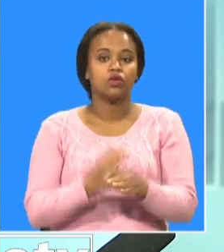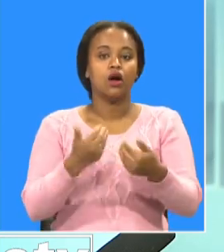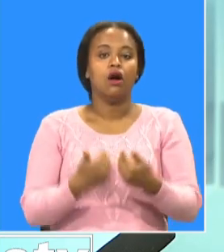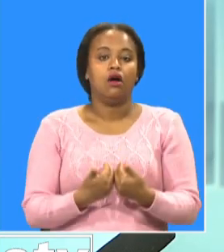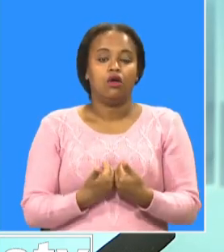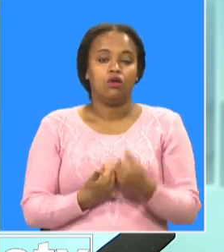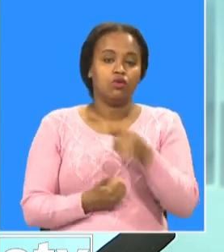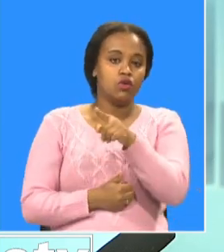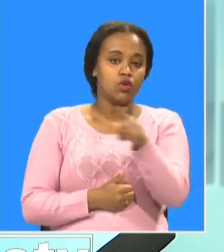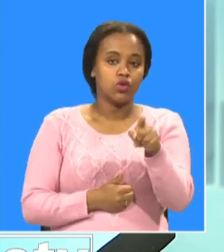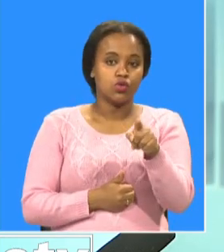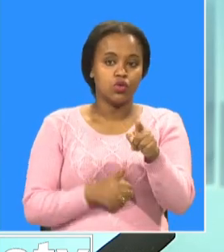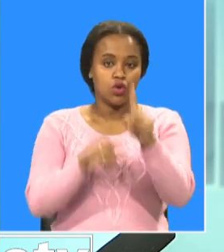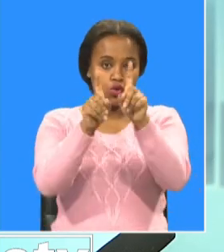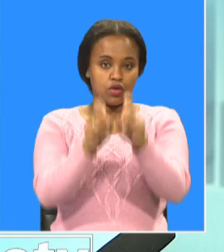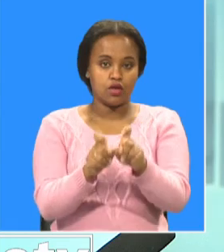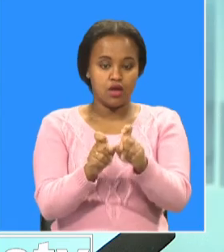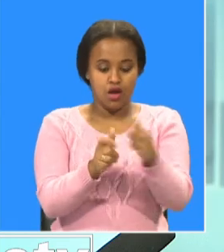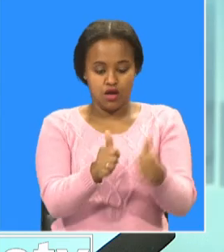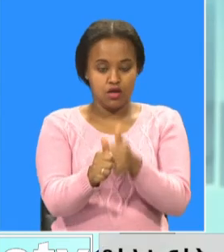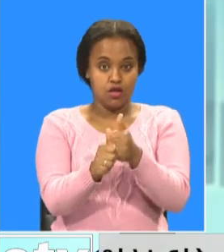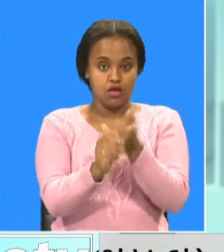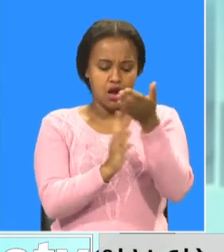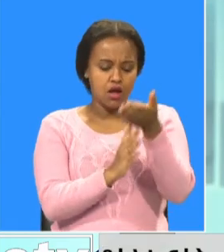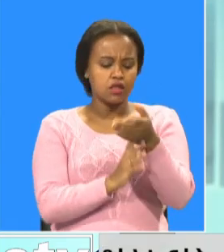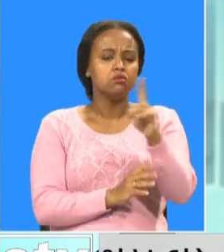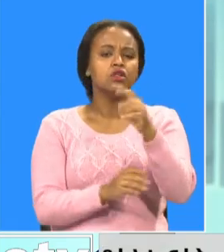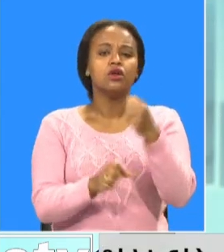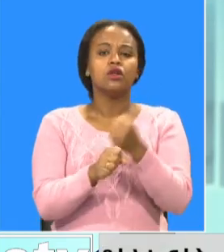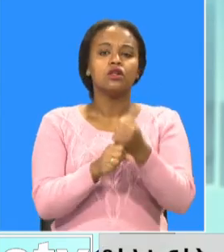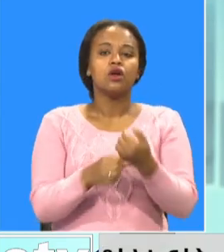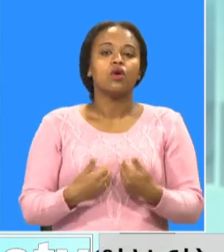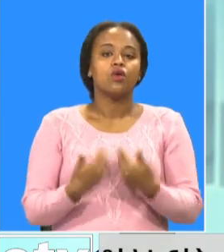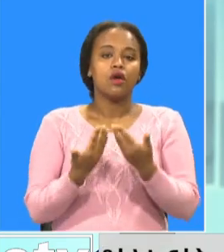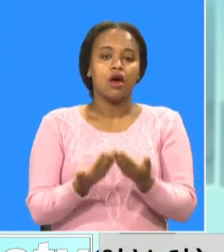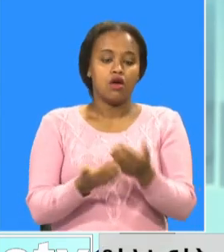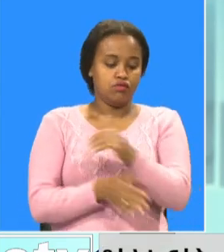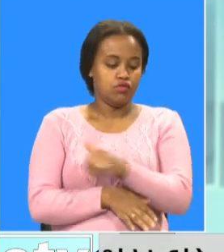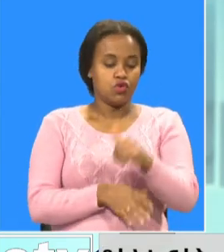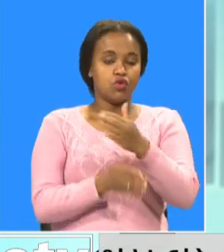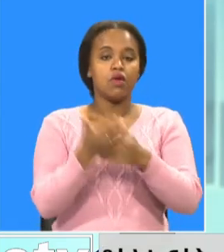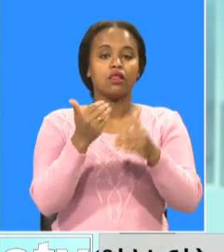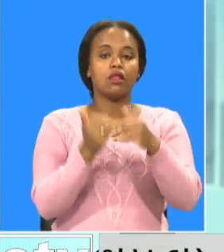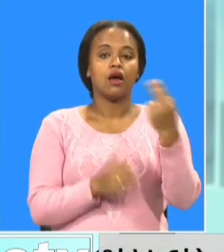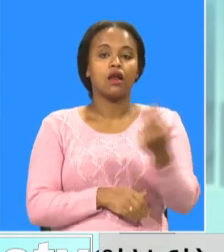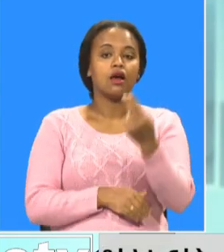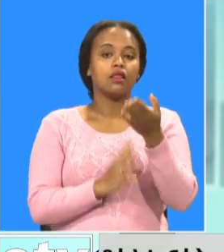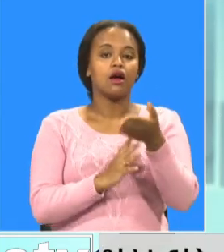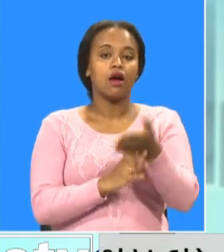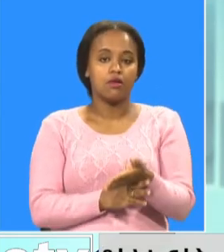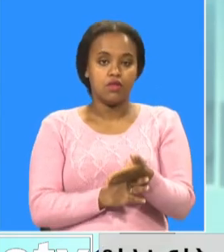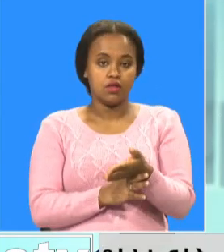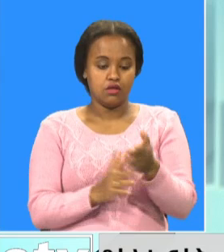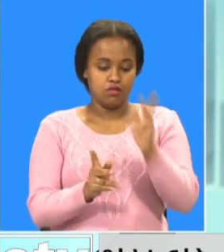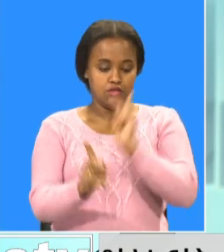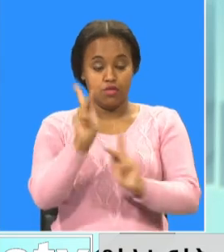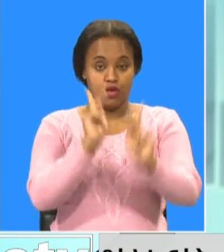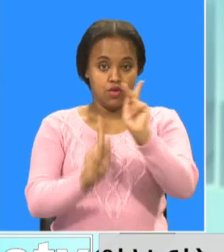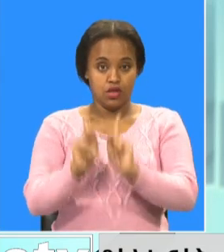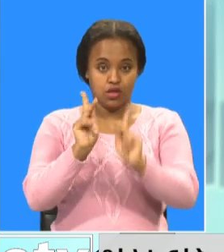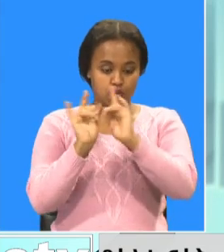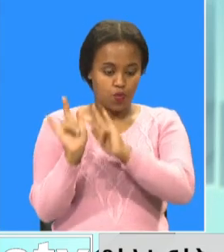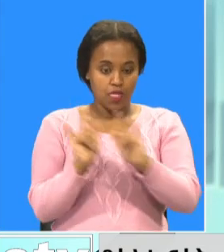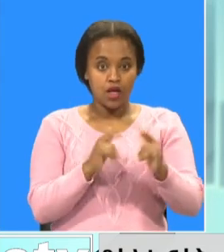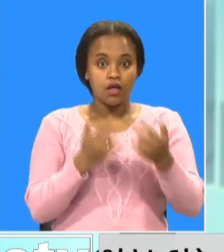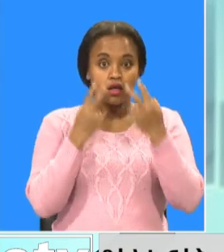አሉ። እነሱን ከቁጥጥርና ክትትል አንጻር ምንድነው እየተሰሩ ያሉት? እንዲሁም ደግሞ አጠቃላይ ከአጠቃቀም አንጻርስ በማህበረሰቡ